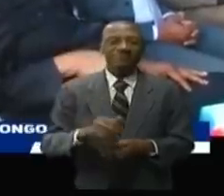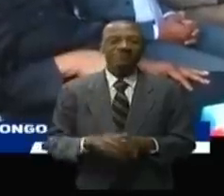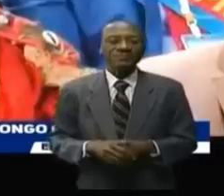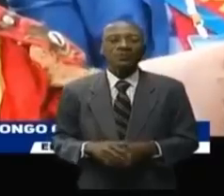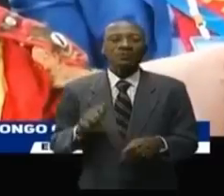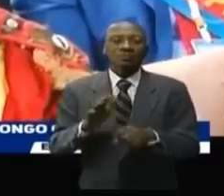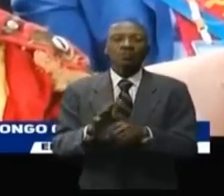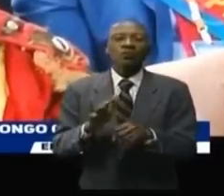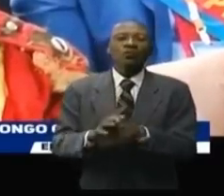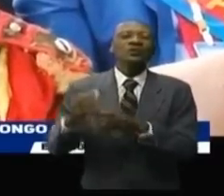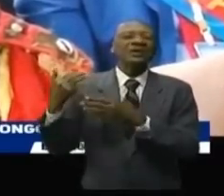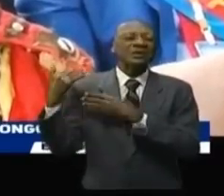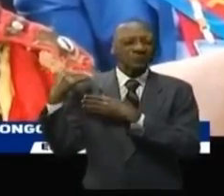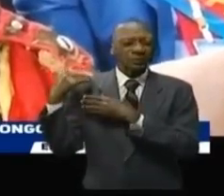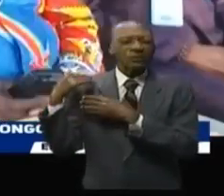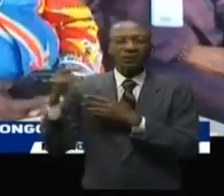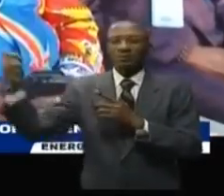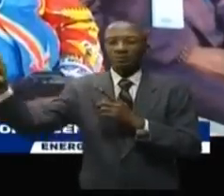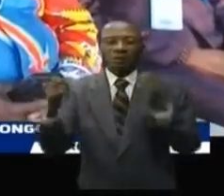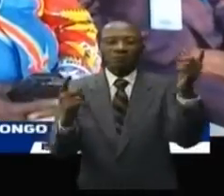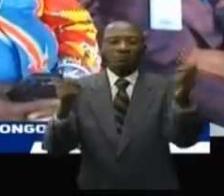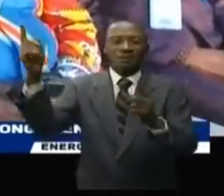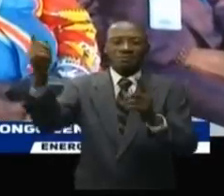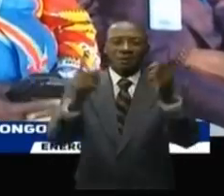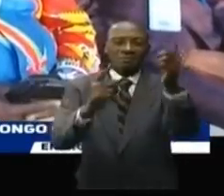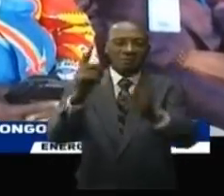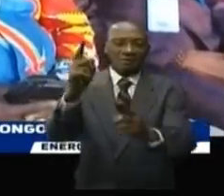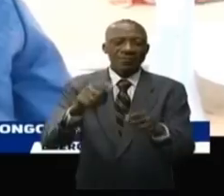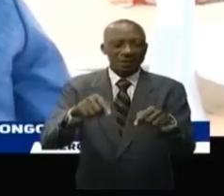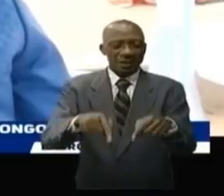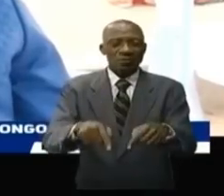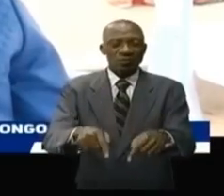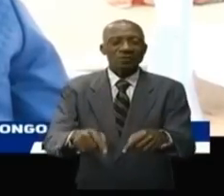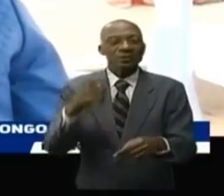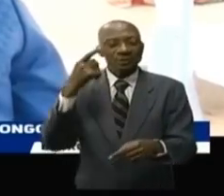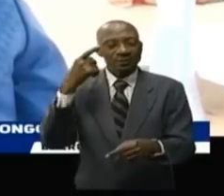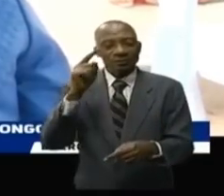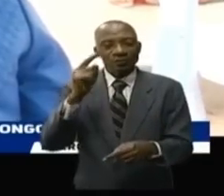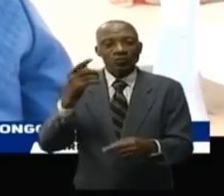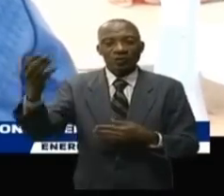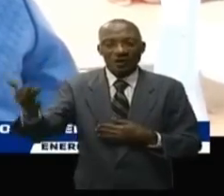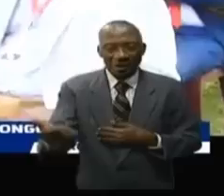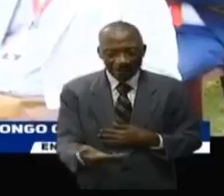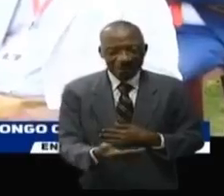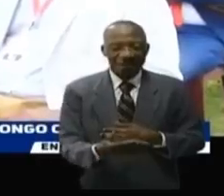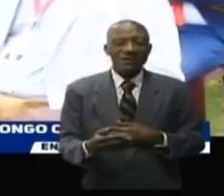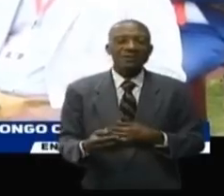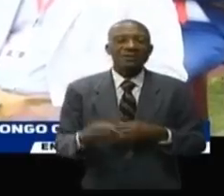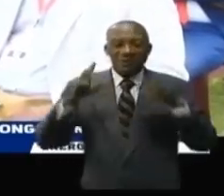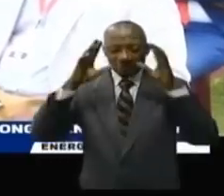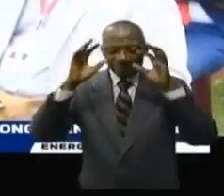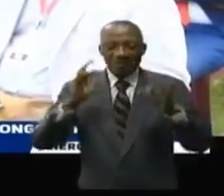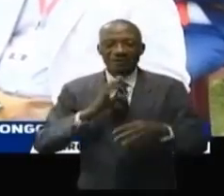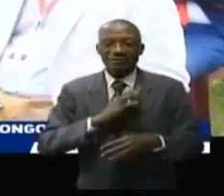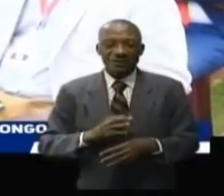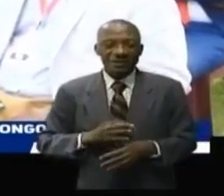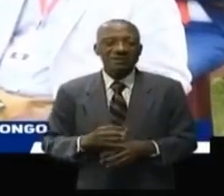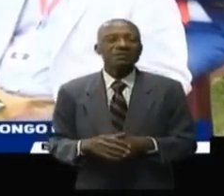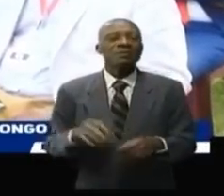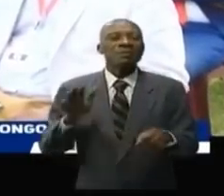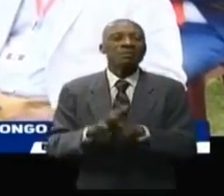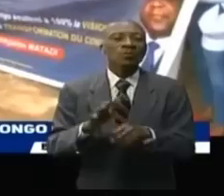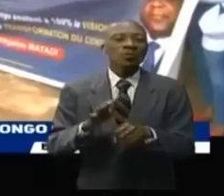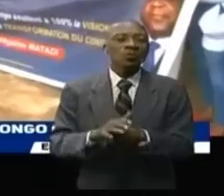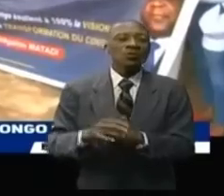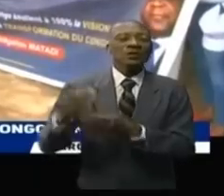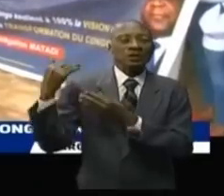personnalités ont fait le déplacement du plateau de Mbanza-Boma, notables et autorités politico-administratives du Congo central, ainsi